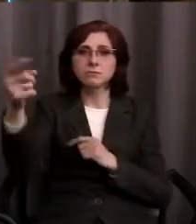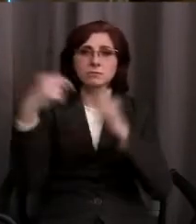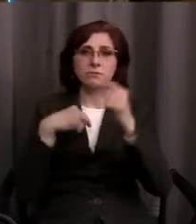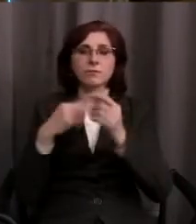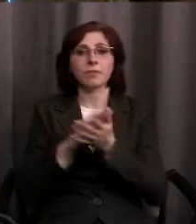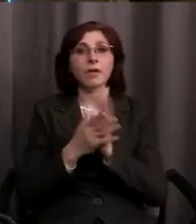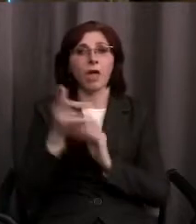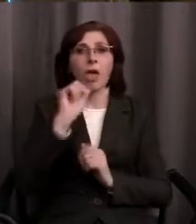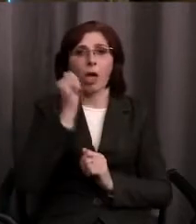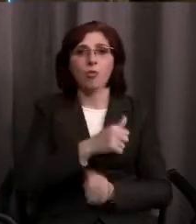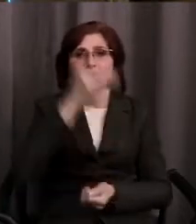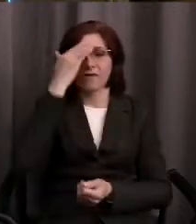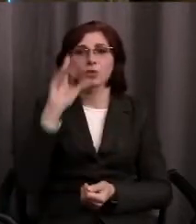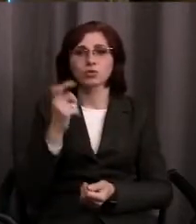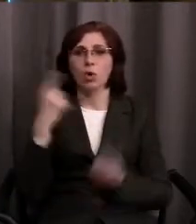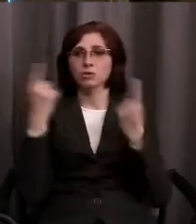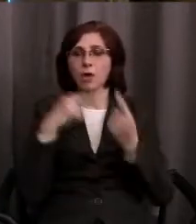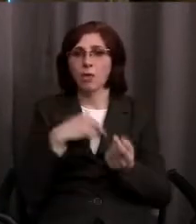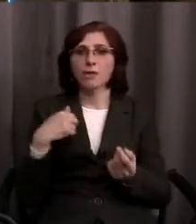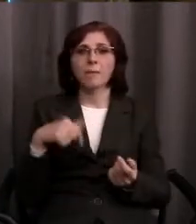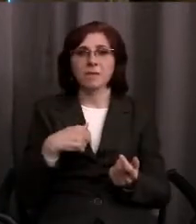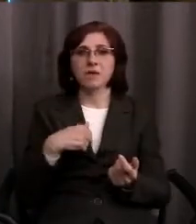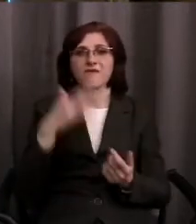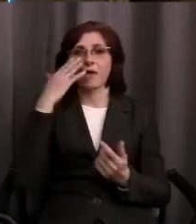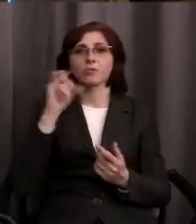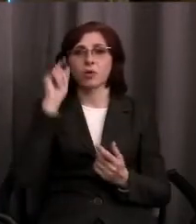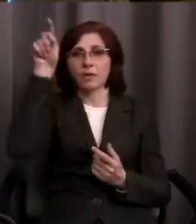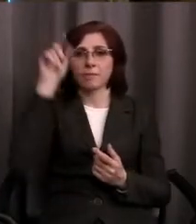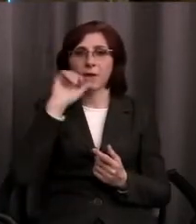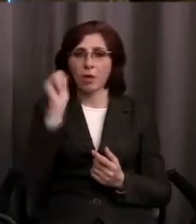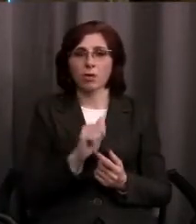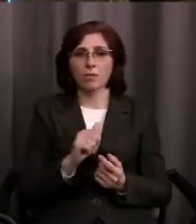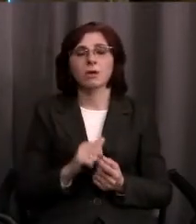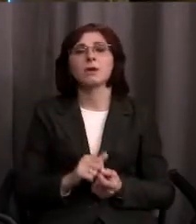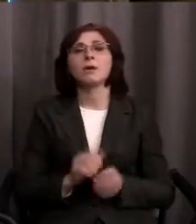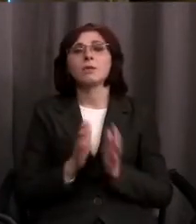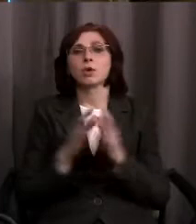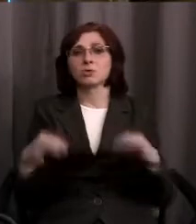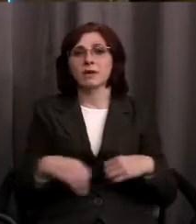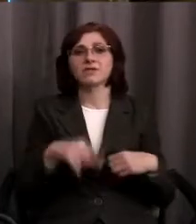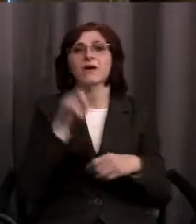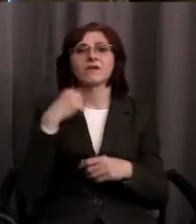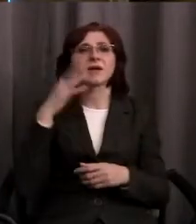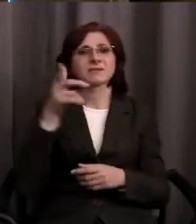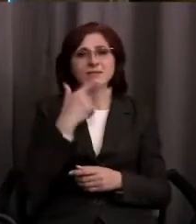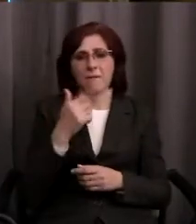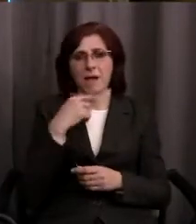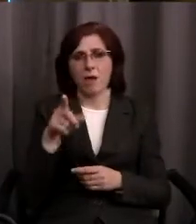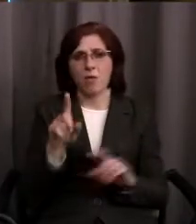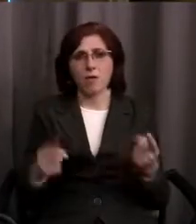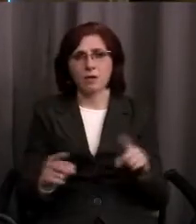stronę. Europa wie, co się dzieje u nas, my wiemy, co się dzieje w Europie. Proszę Państwa, wspomniałem, że za mało jest tych